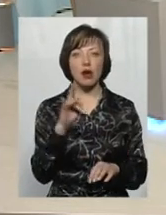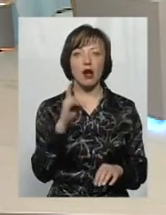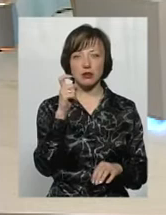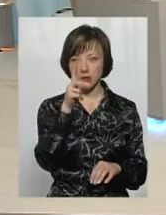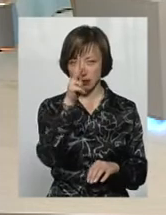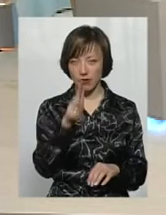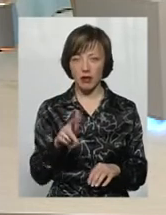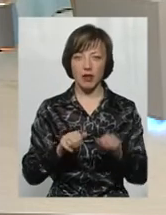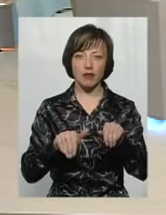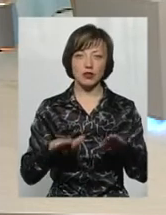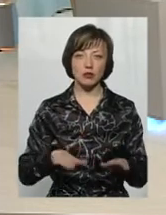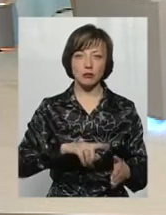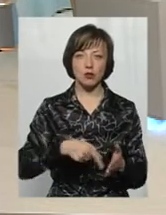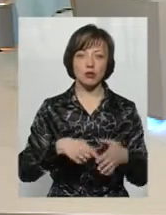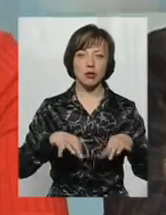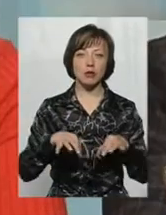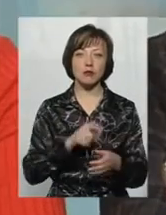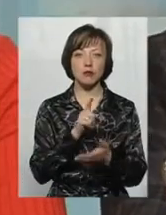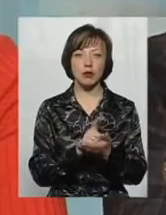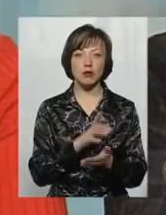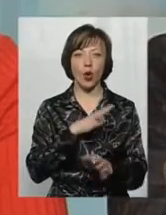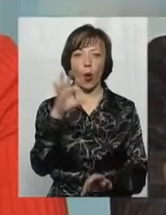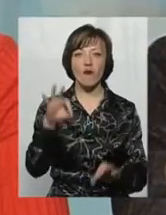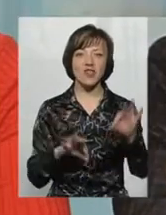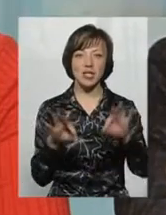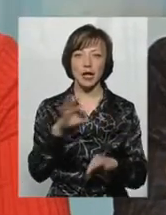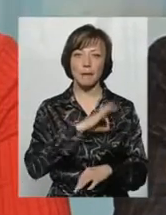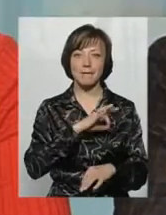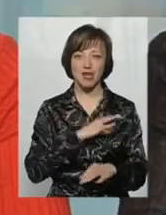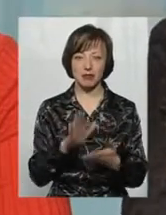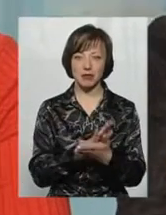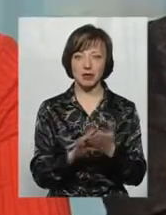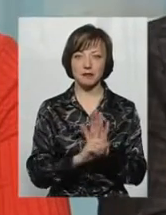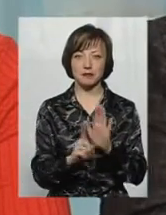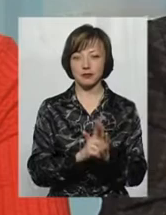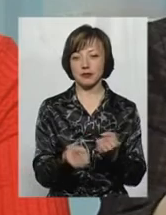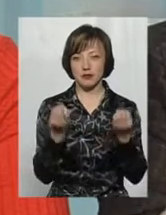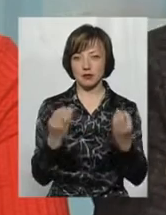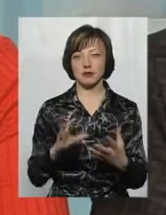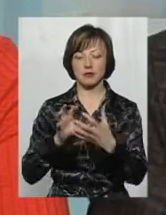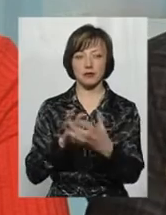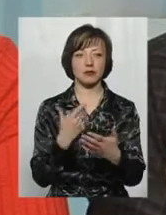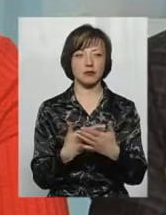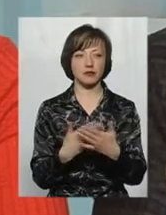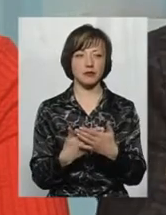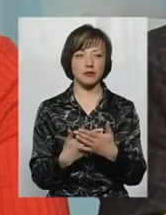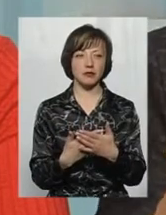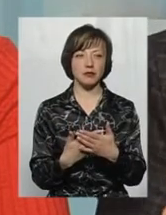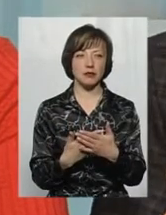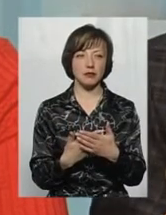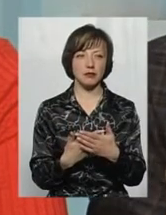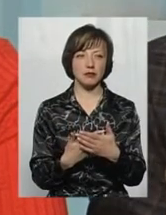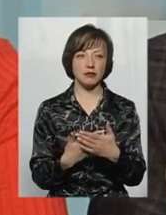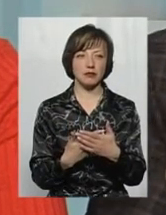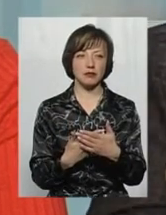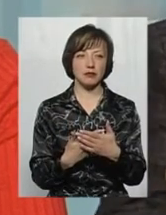квартал вирішується, в міському транспорті має бути коефіцієнт. Тут взяти дуже просто. Якщо в автобусі, наприклад, в нашому автобусі,